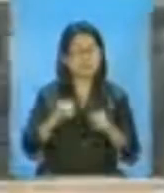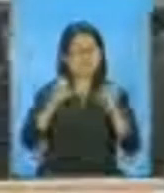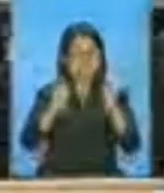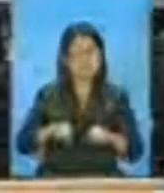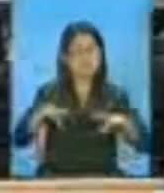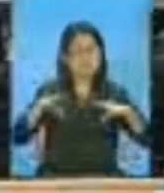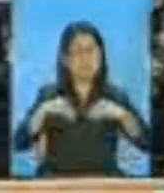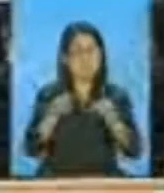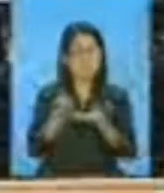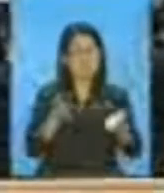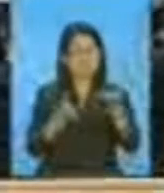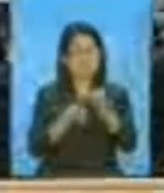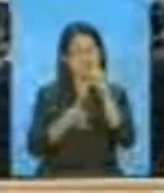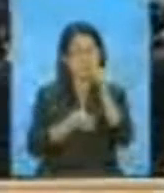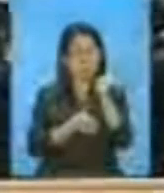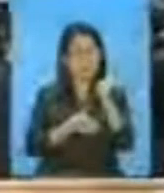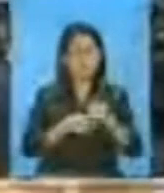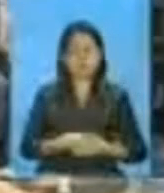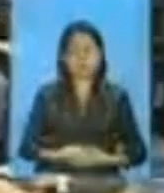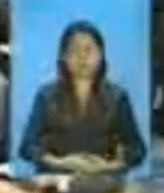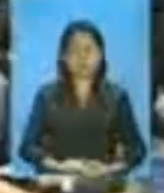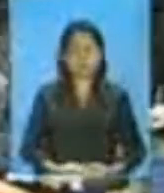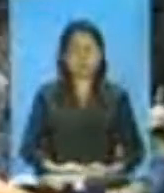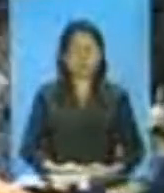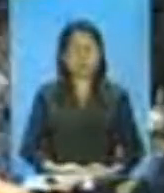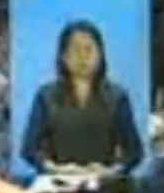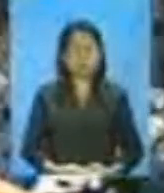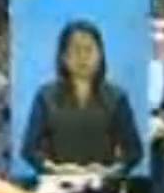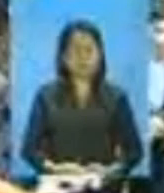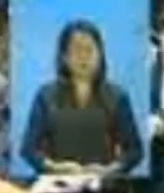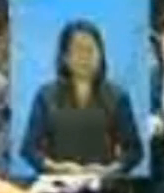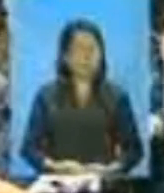นะครับปิดการประชุมครับ